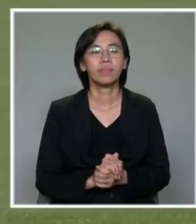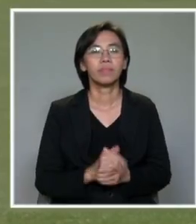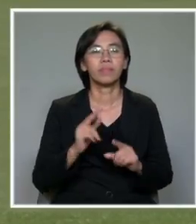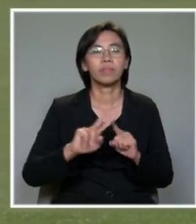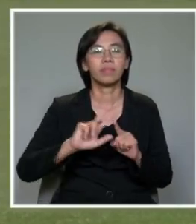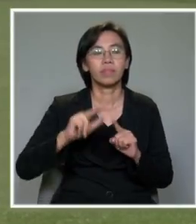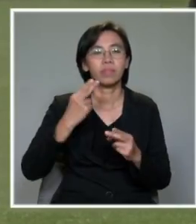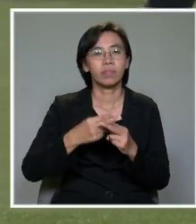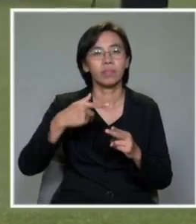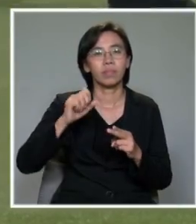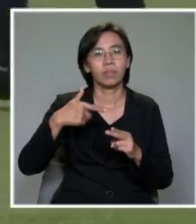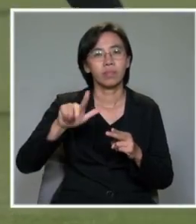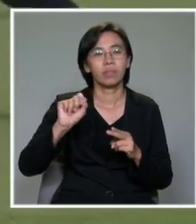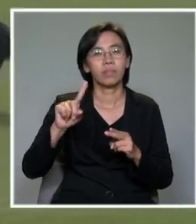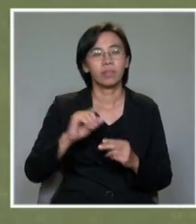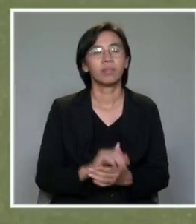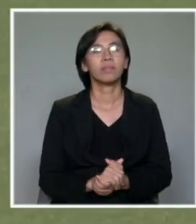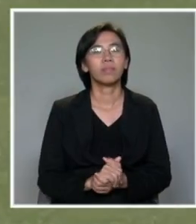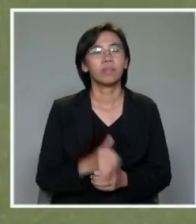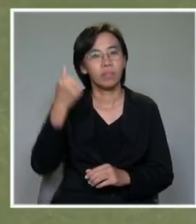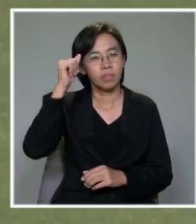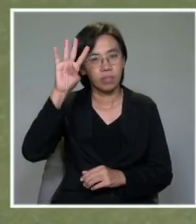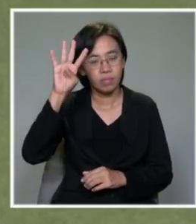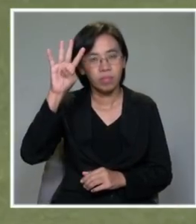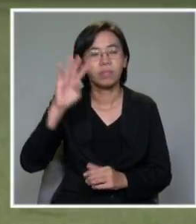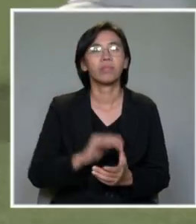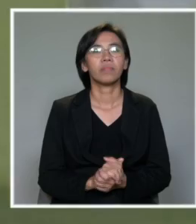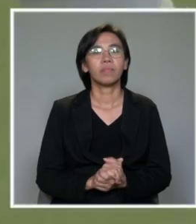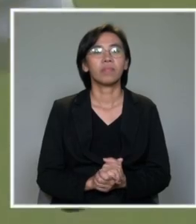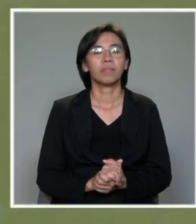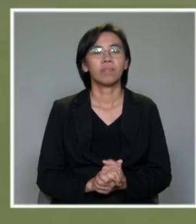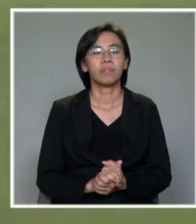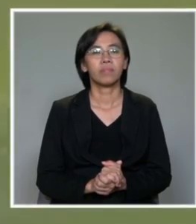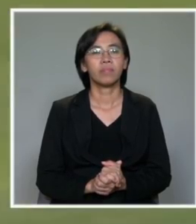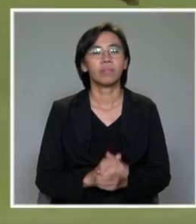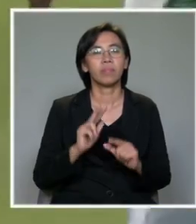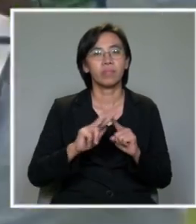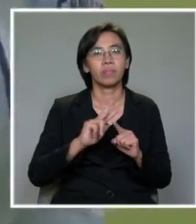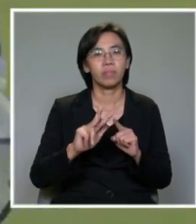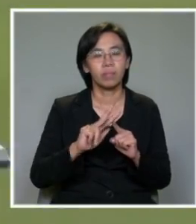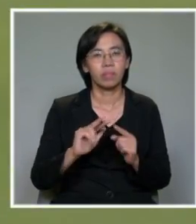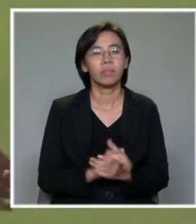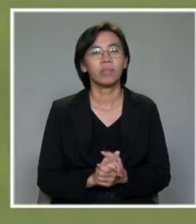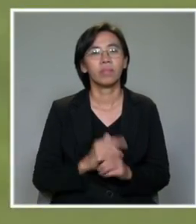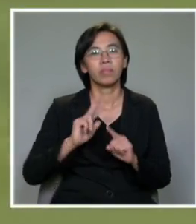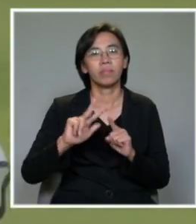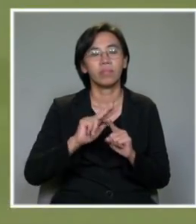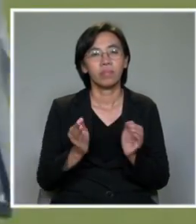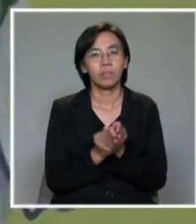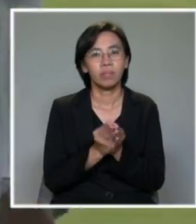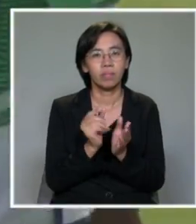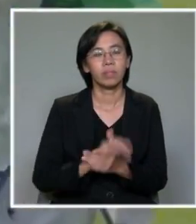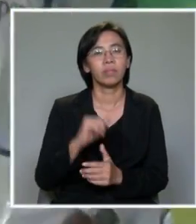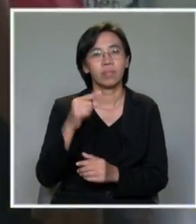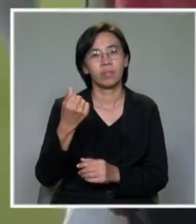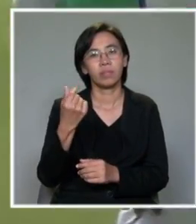ภูมิศักดิ์แสนสินครับสกอร์รวม4วันมี12อันเดอร์พาร์268อันดับที่3เป็นของสาริสุวรรณรัตน์นะครับคว้าอันดับที่3ด้วยผลงาน